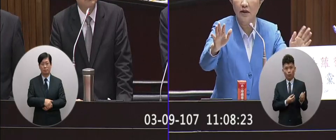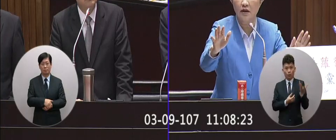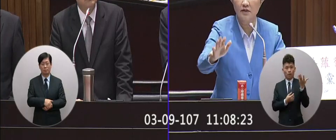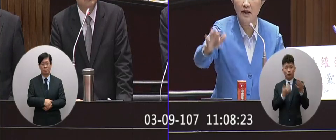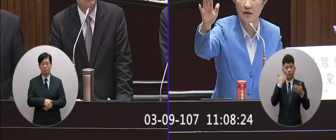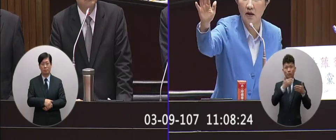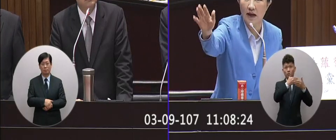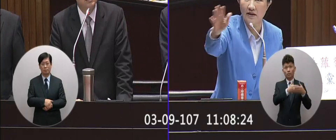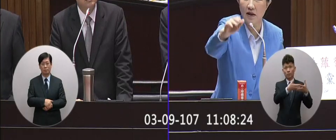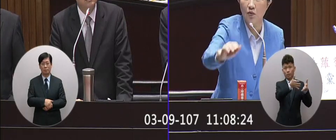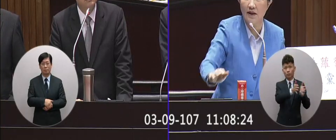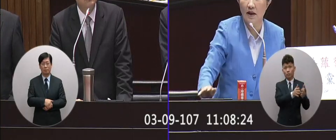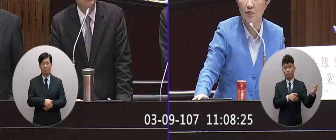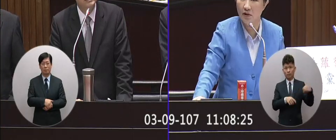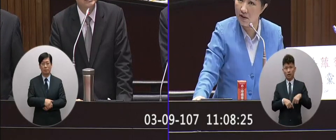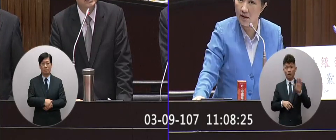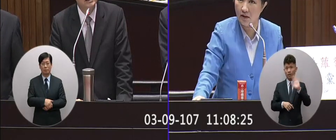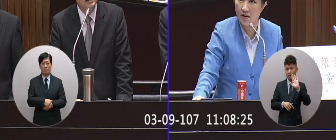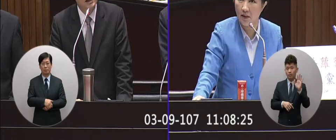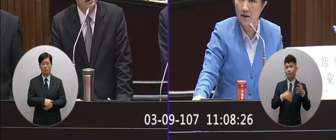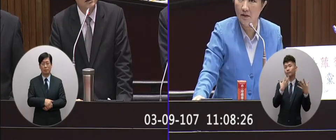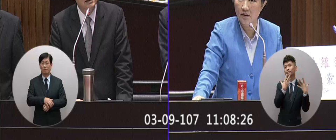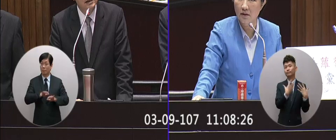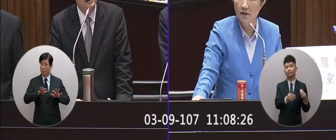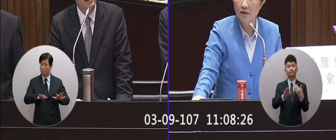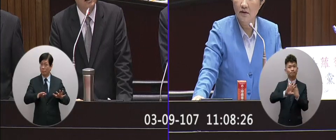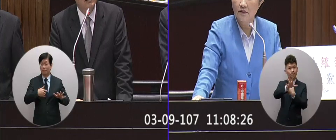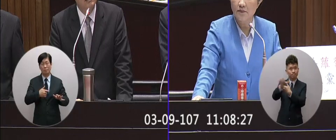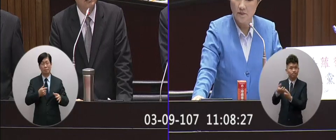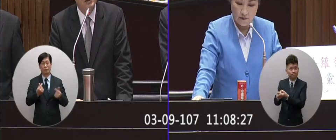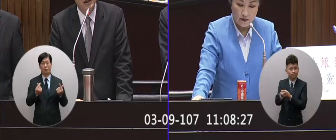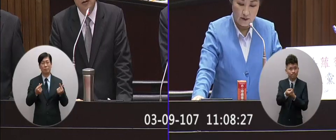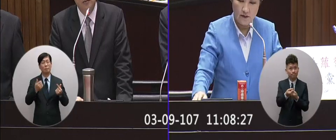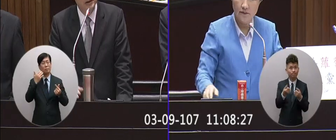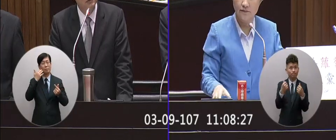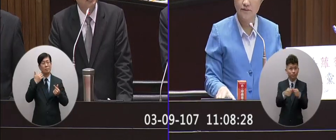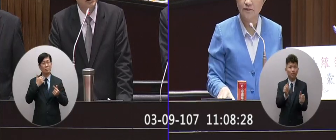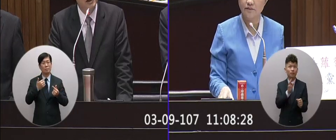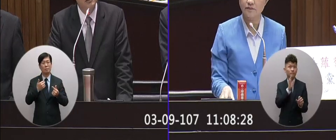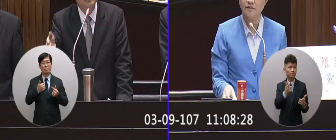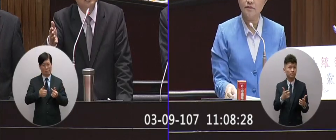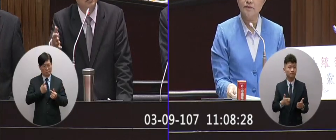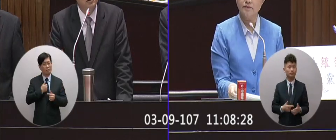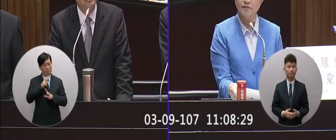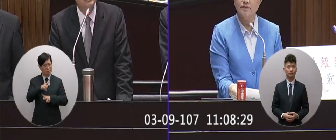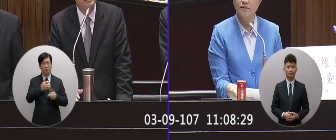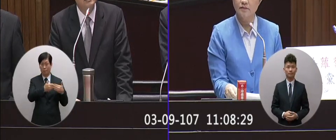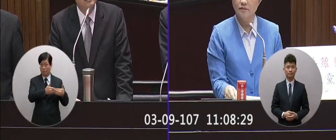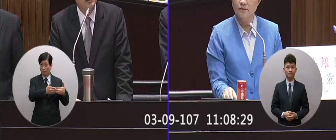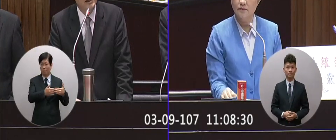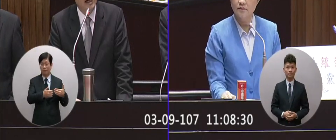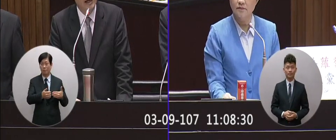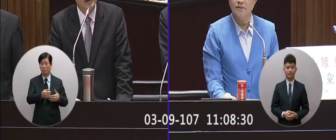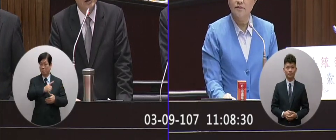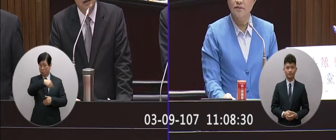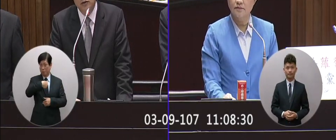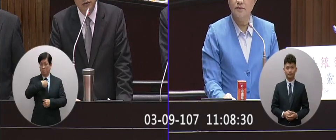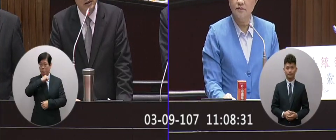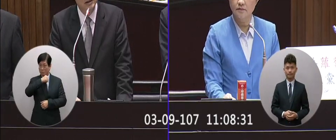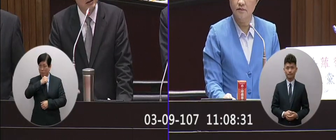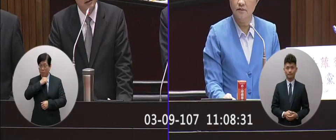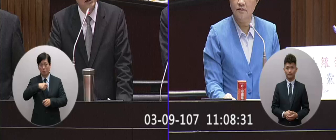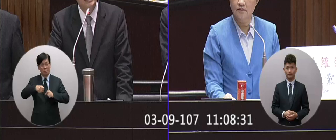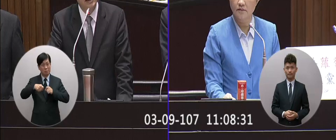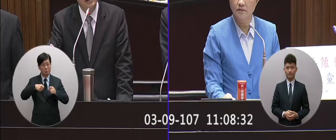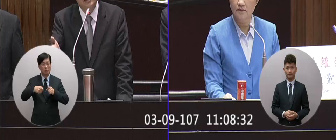不来就算了，那你要拿其他国家来补，是这样的意思吗？ 现在是这样哈，卢委员，我们也不会言中国对台的各